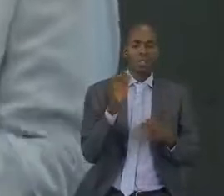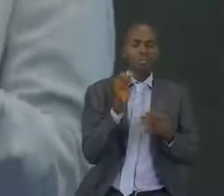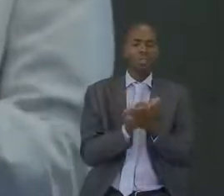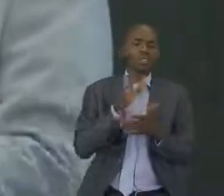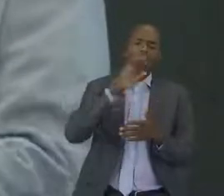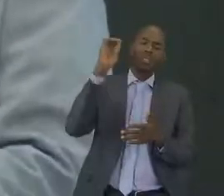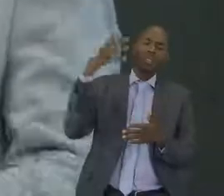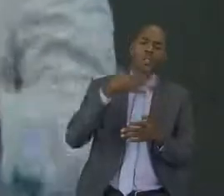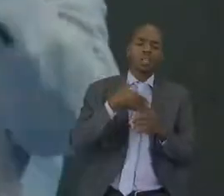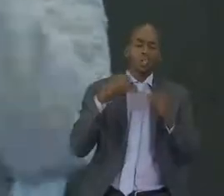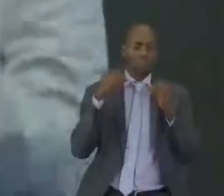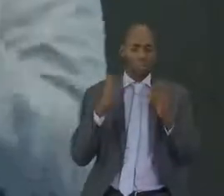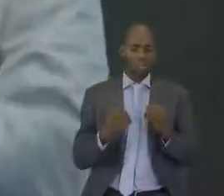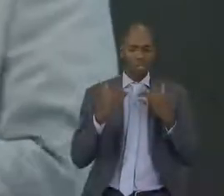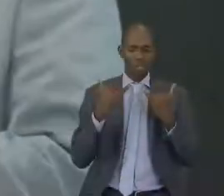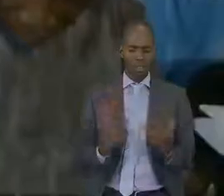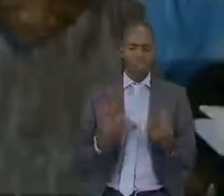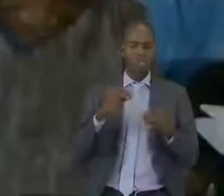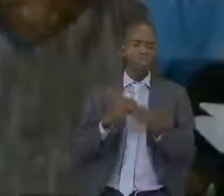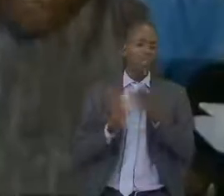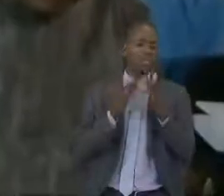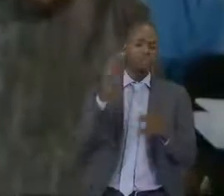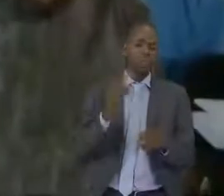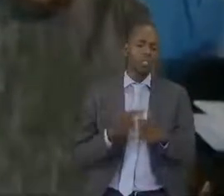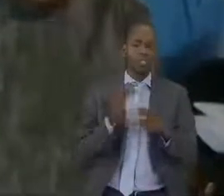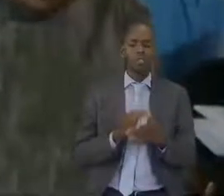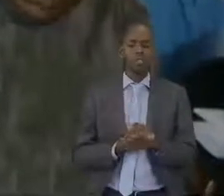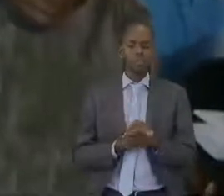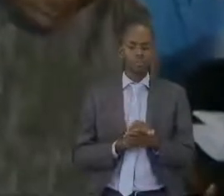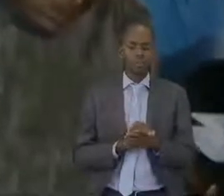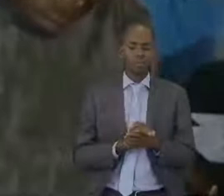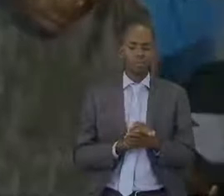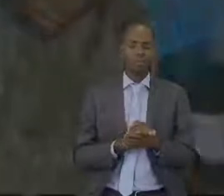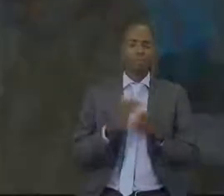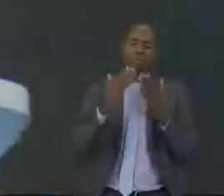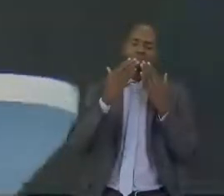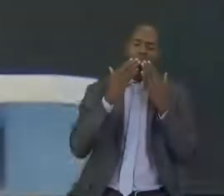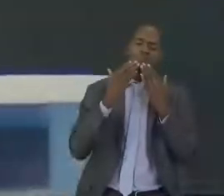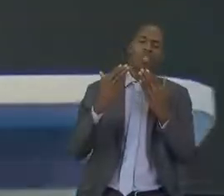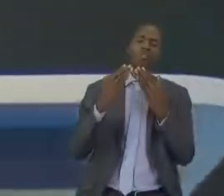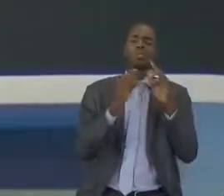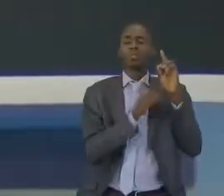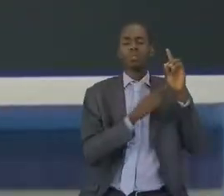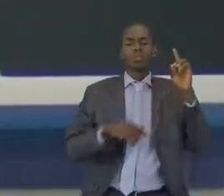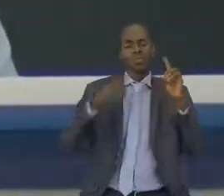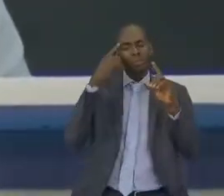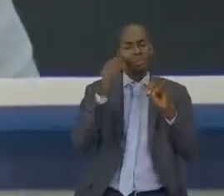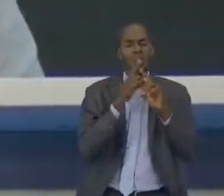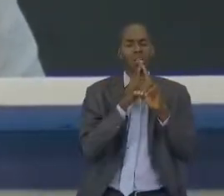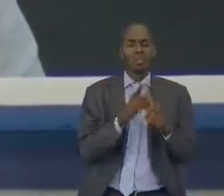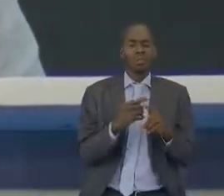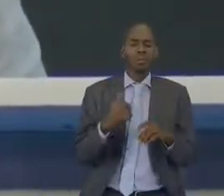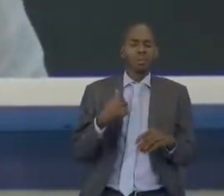puissance maintenant au nom de Jésus. Merci Seigneur pour l'exaucement. Nous savons que